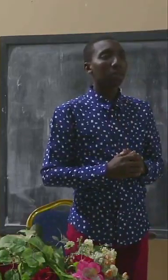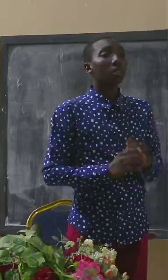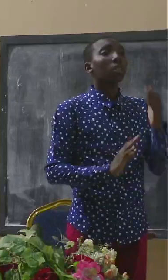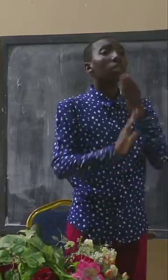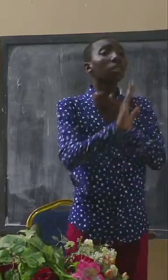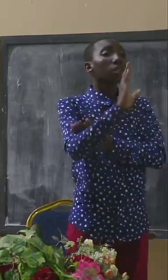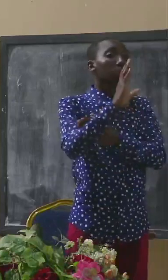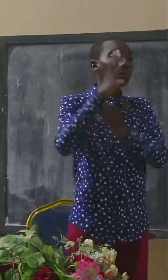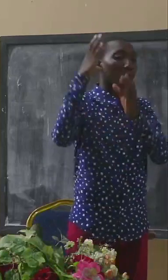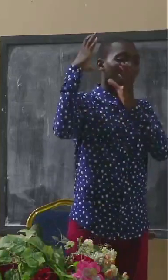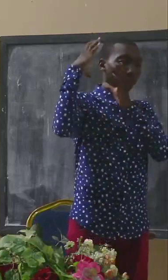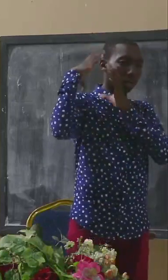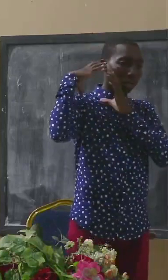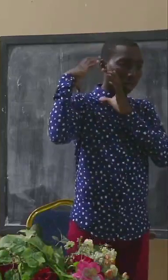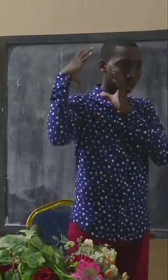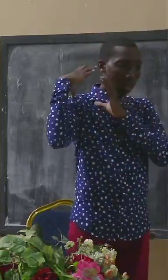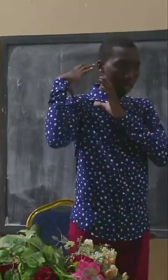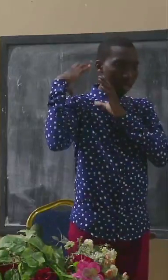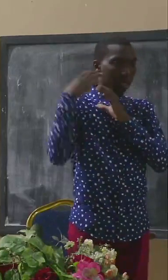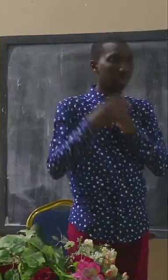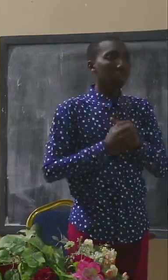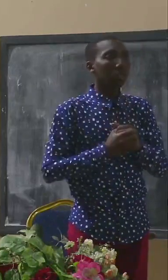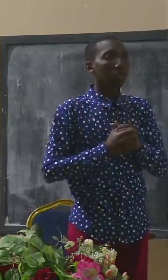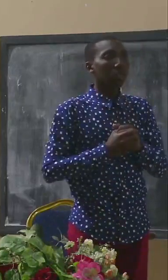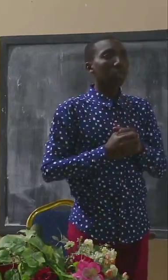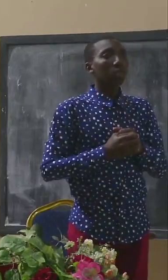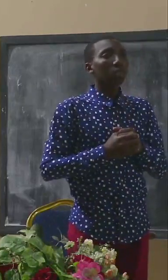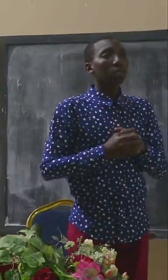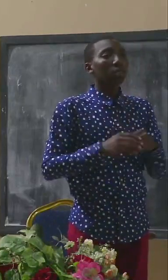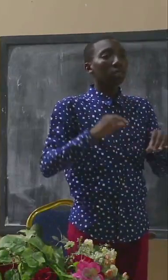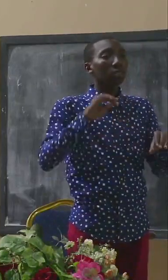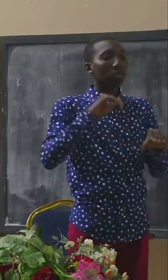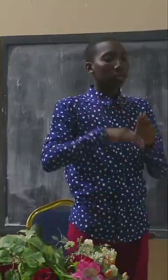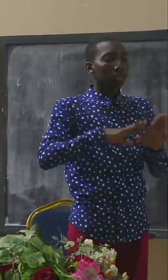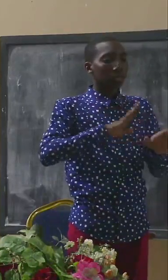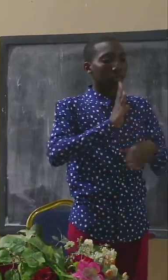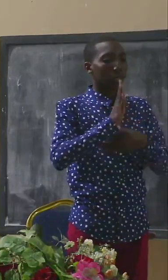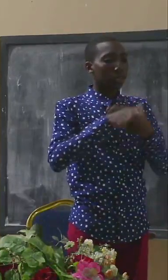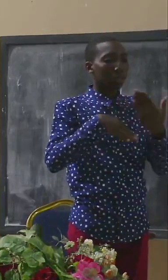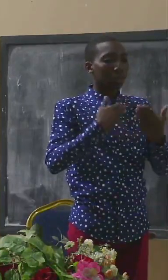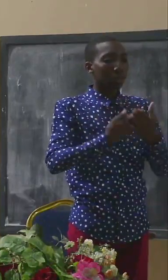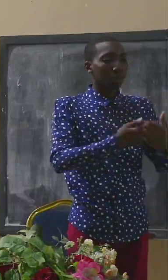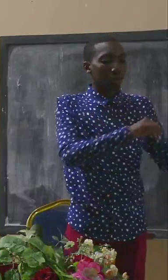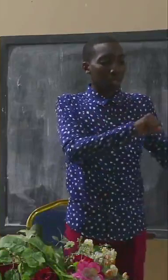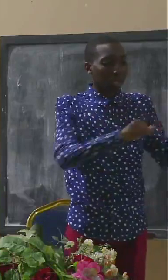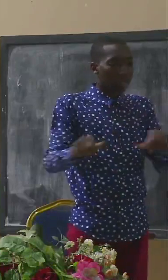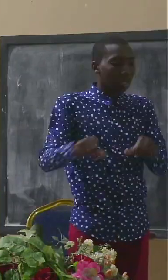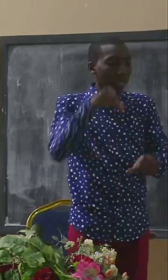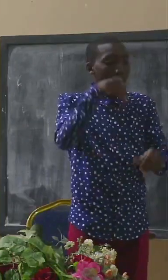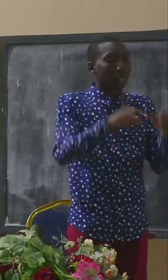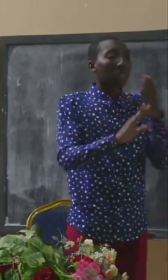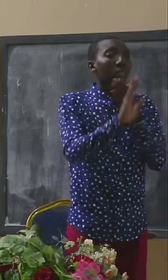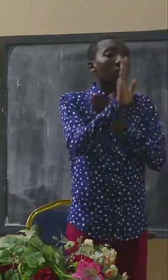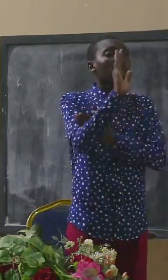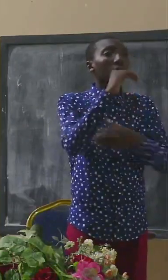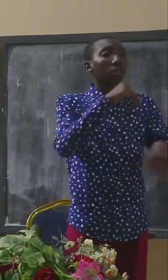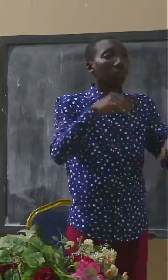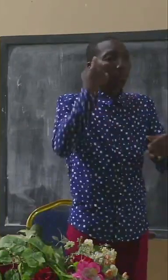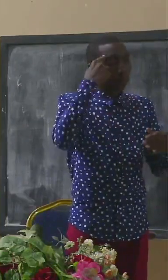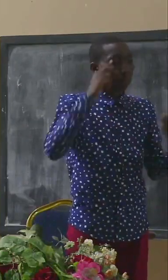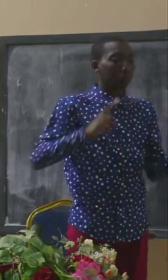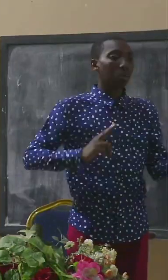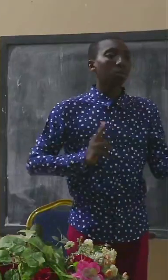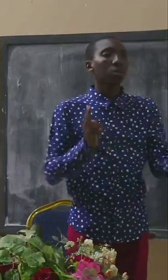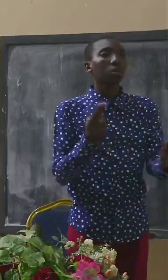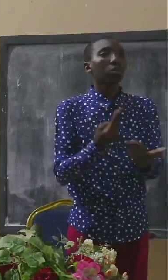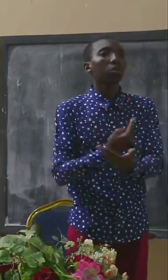Anaibeba. Il le porte. Mu matendo yote yenye kuna tutendea. Pour toute action, pour